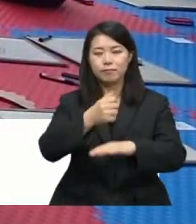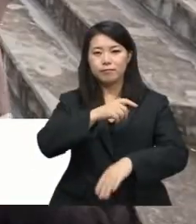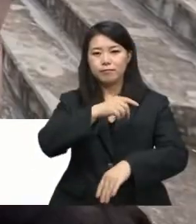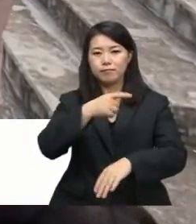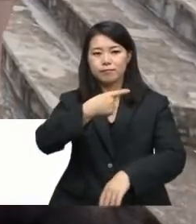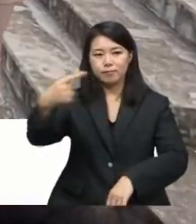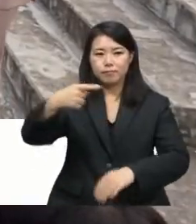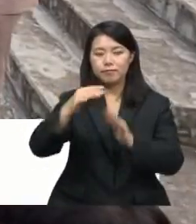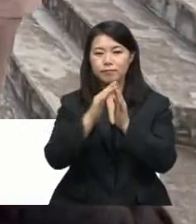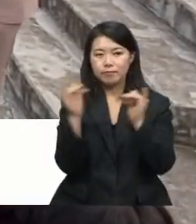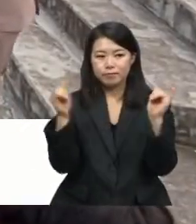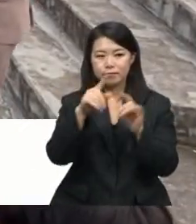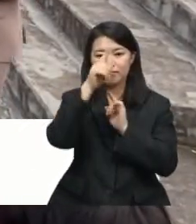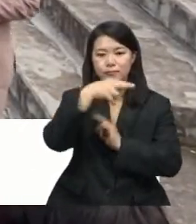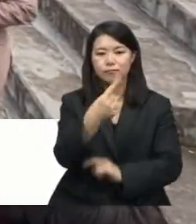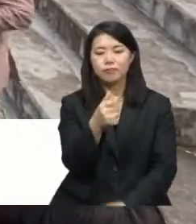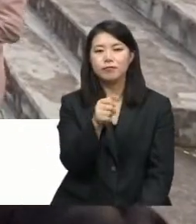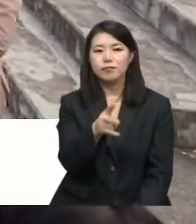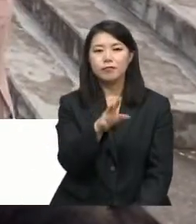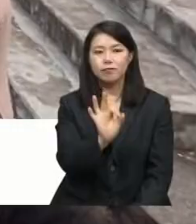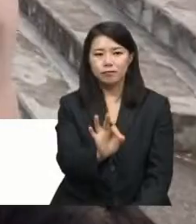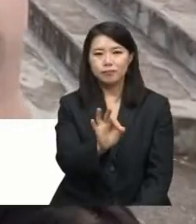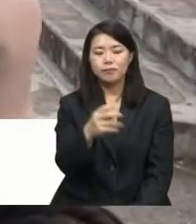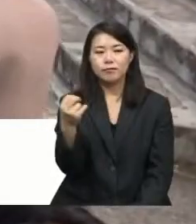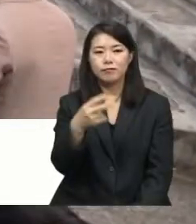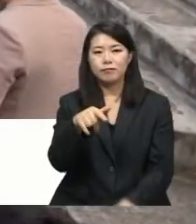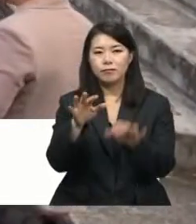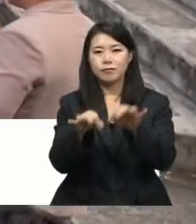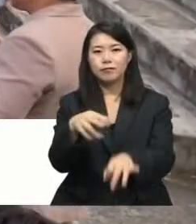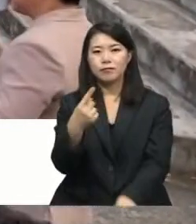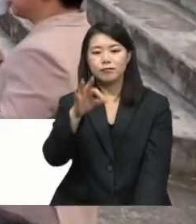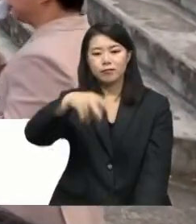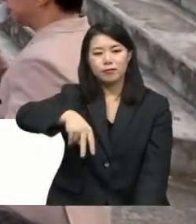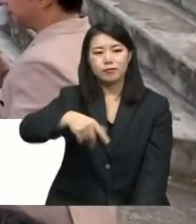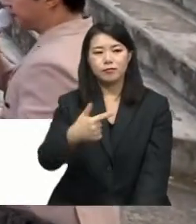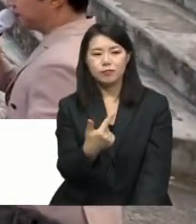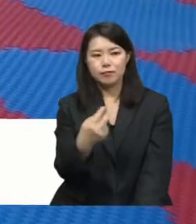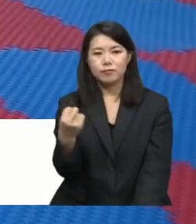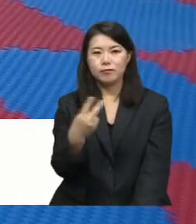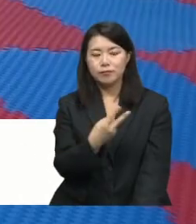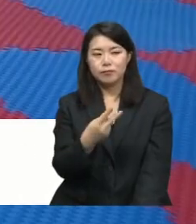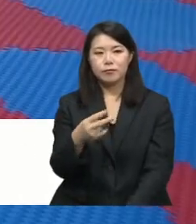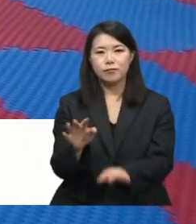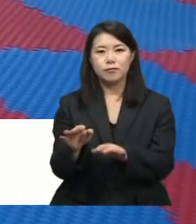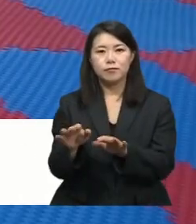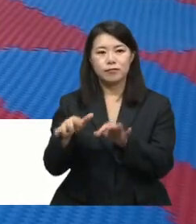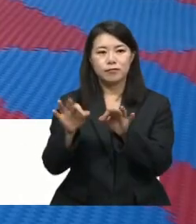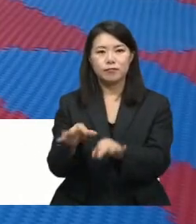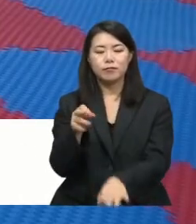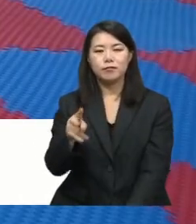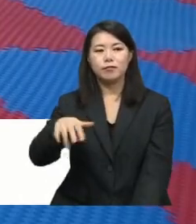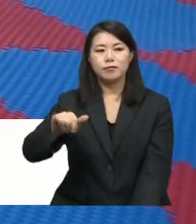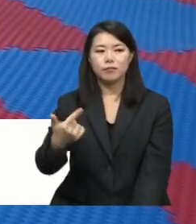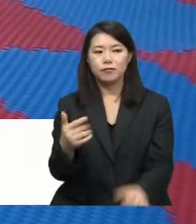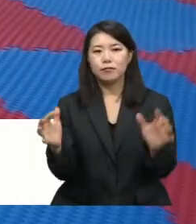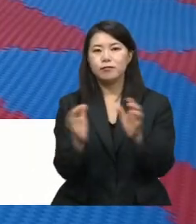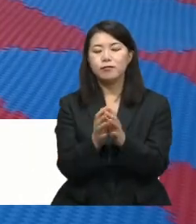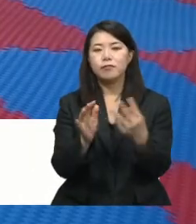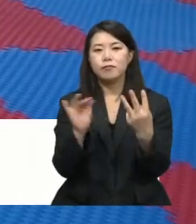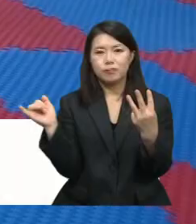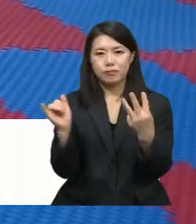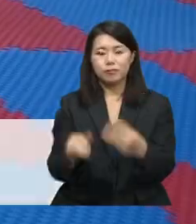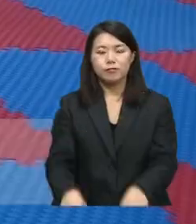도농중 1학년 이도영 학생과 3학년 김도윤 학생을 포함해 광동중 1학년 학생 모두